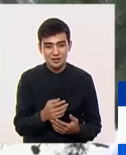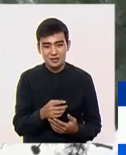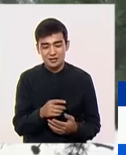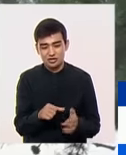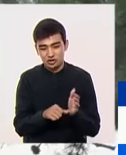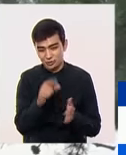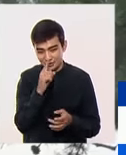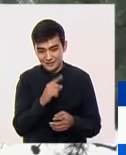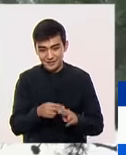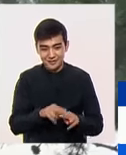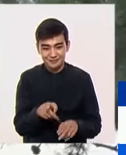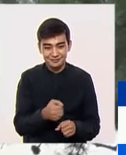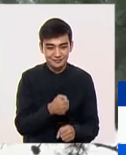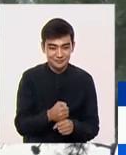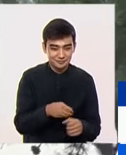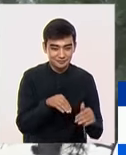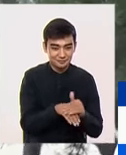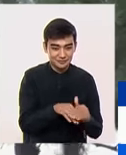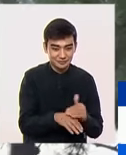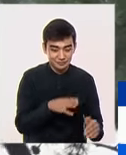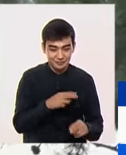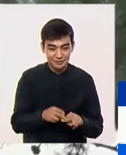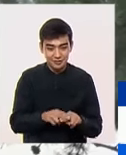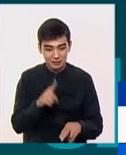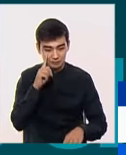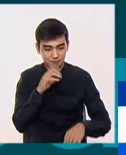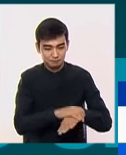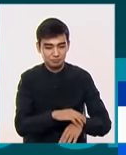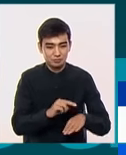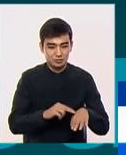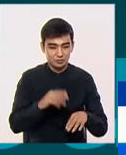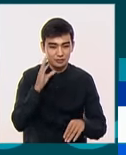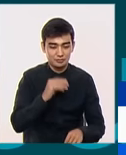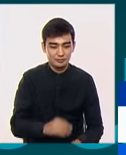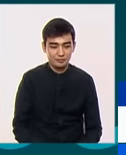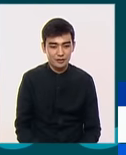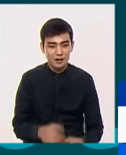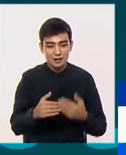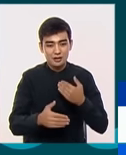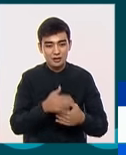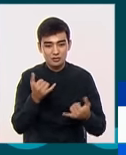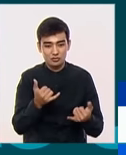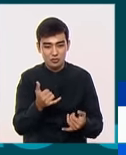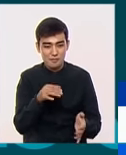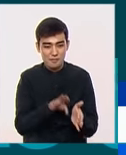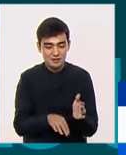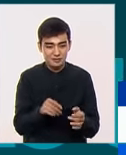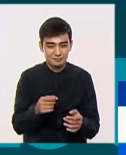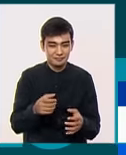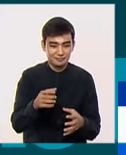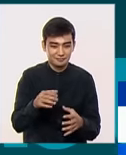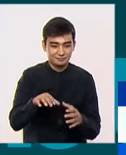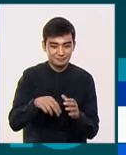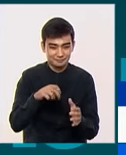тот человек который занимается этими закладками попадает в поле зрения полиции а наказание сегодня за бесконтактные сбыт наркотиков от